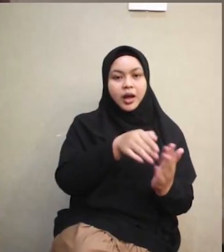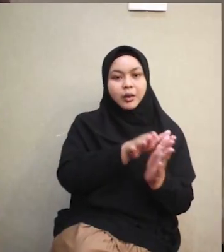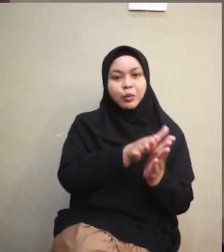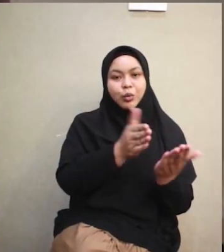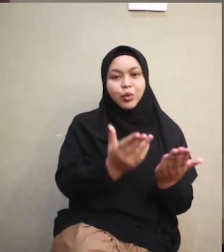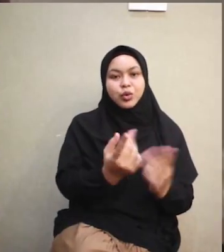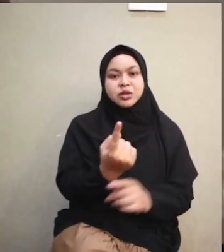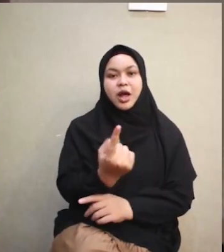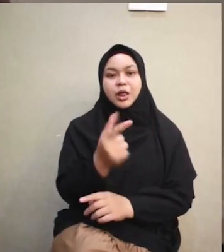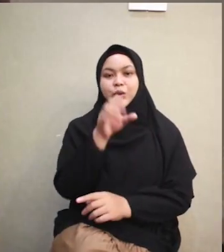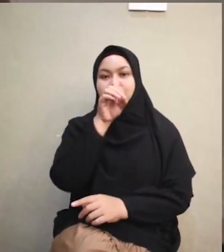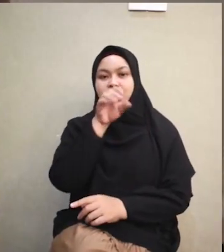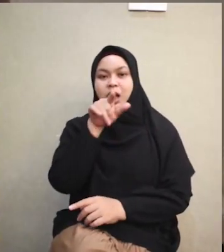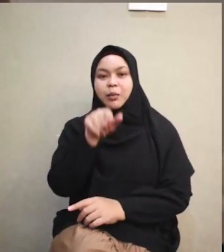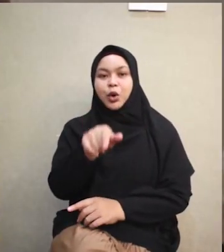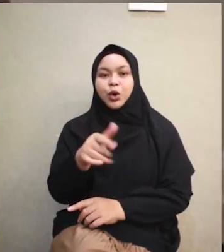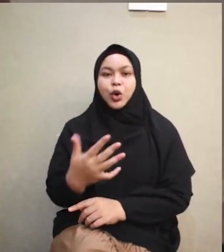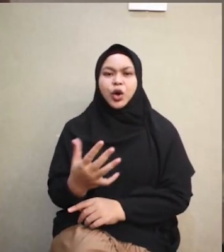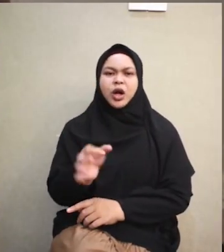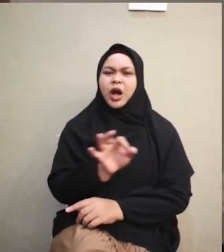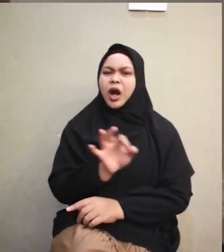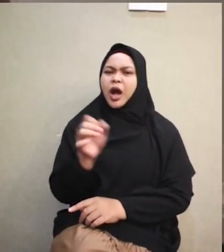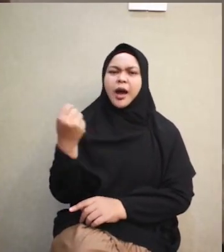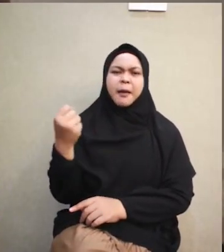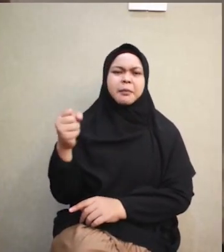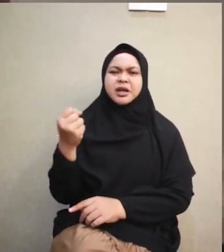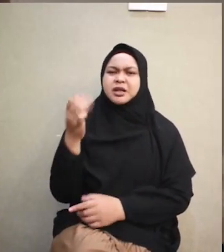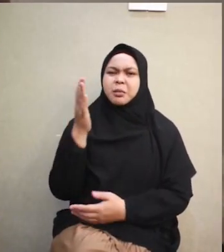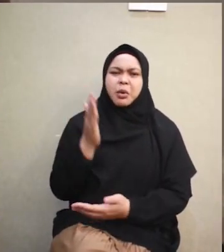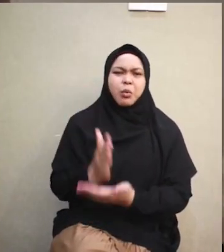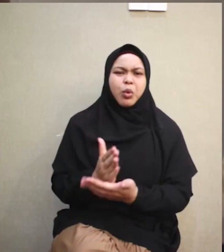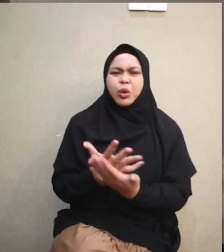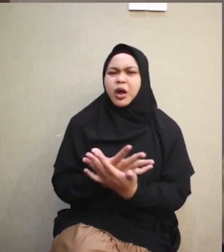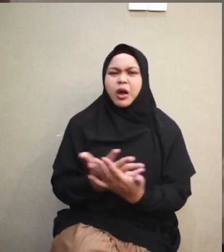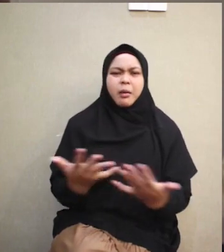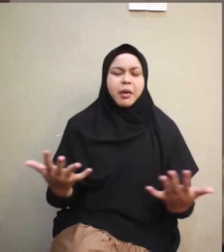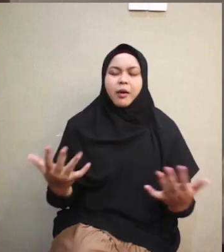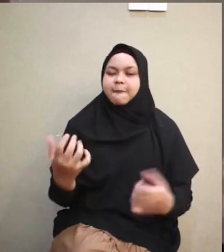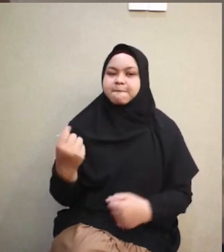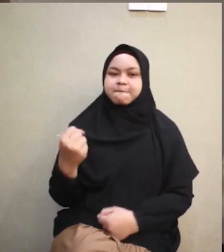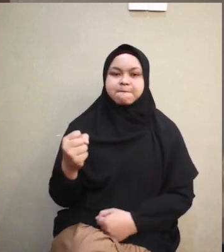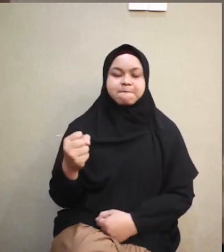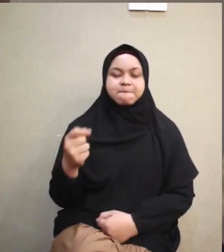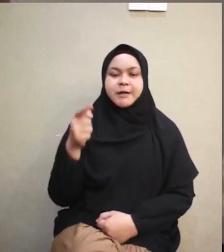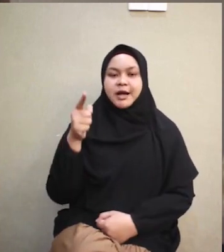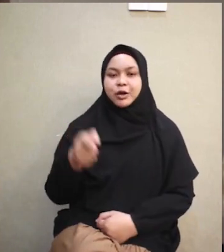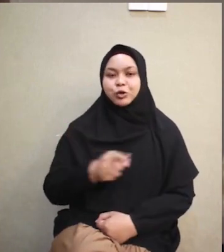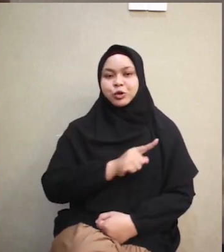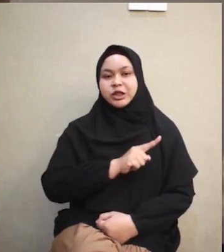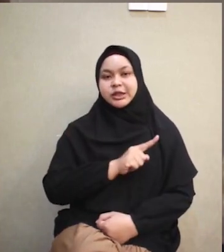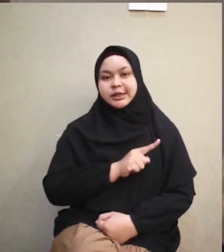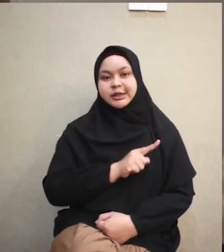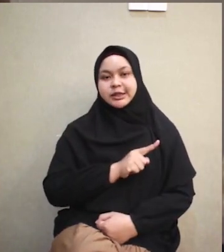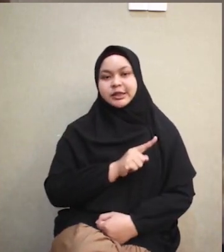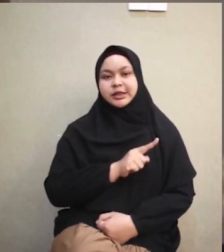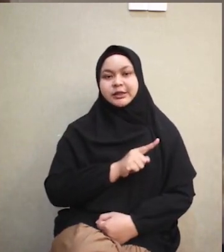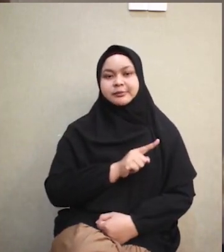bahwa dia tidak bisa mengambil ke apapun sekalipun untuk dirinya sendiri